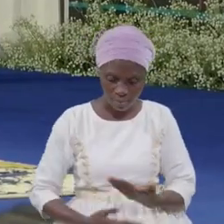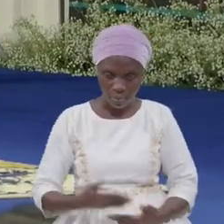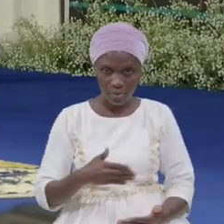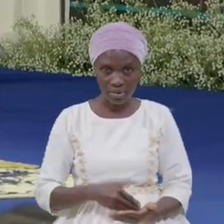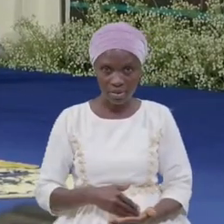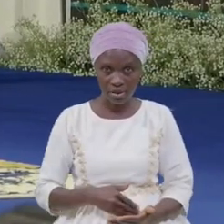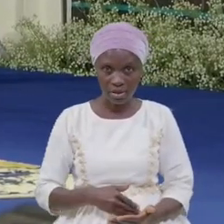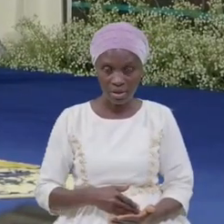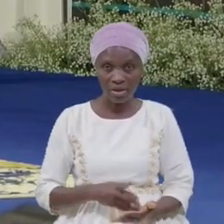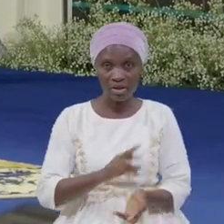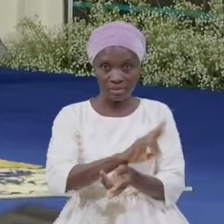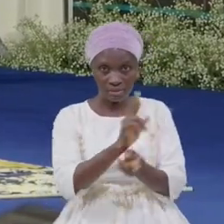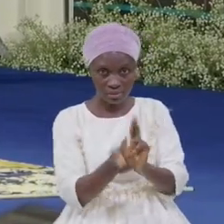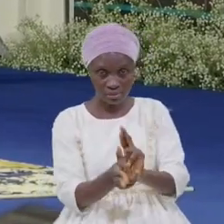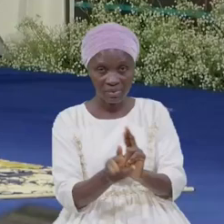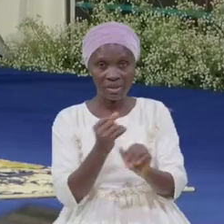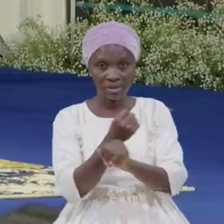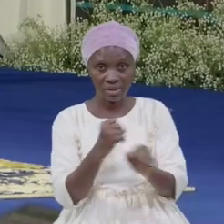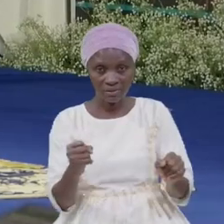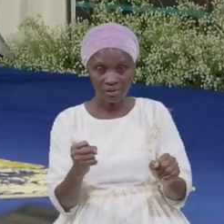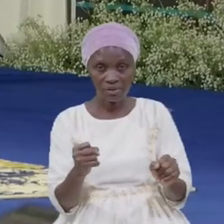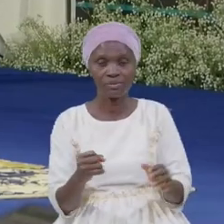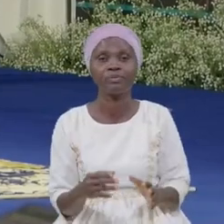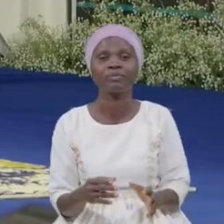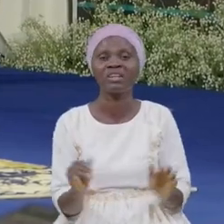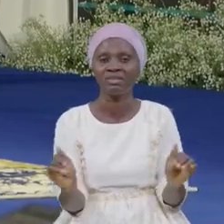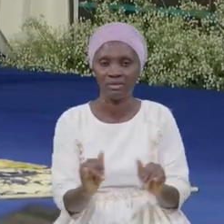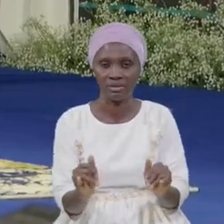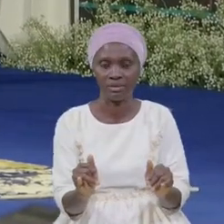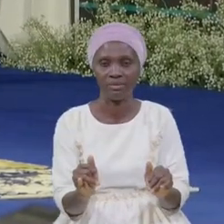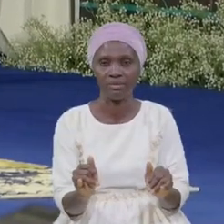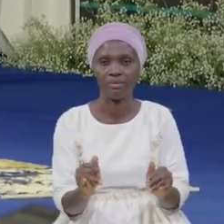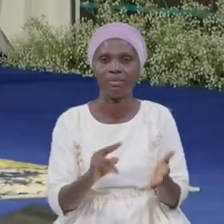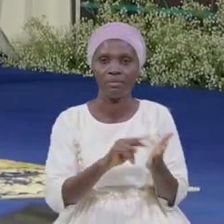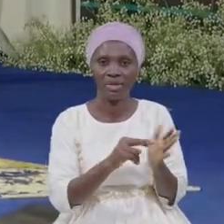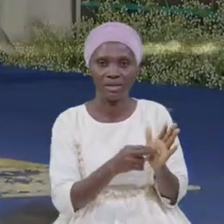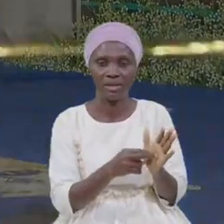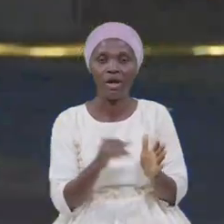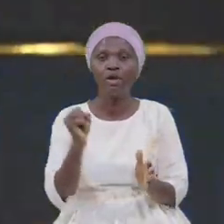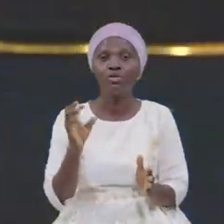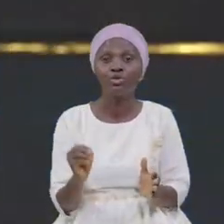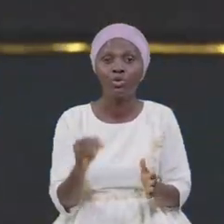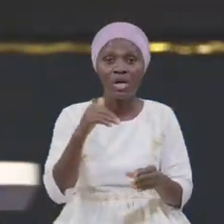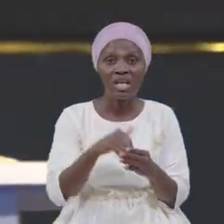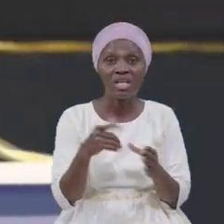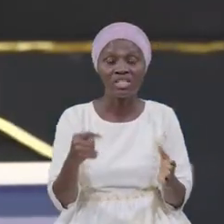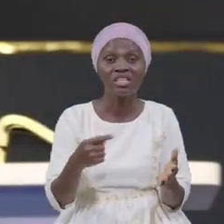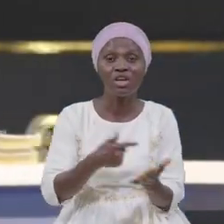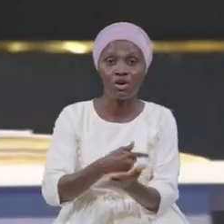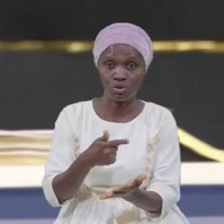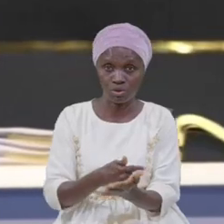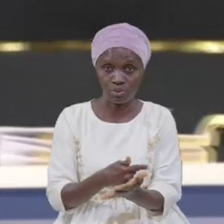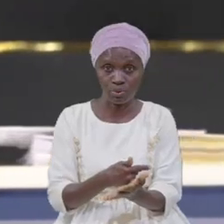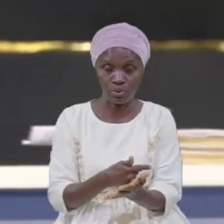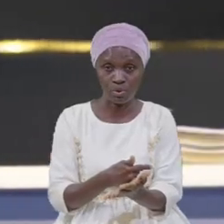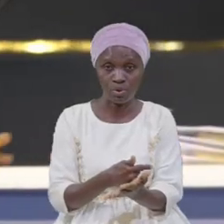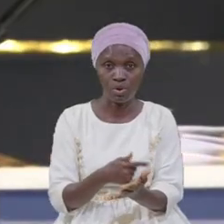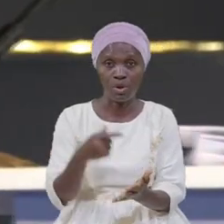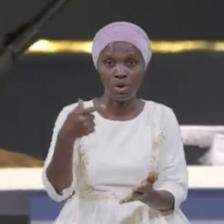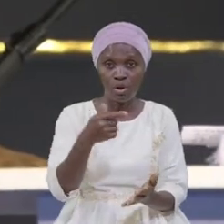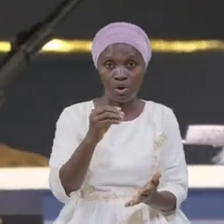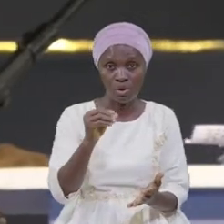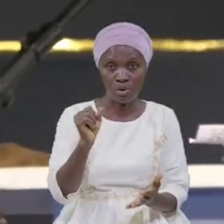Né de nouveau, salut, sauvé, c'est la même chose. Ainsi donc, dans l'évangile, ils étaient